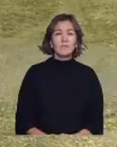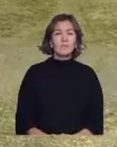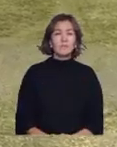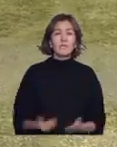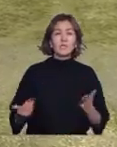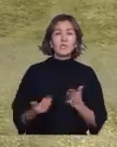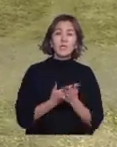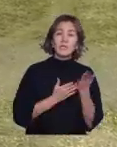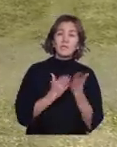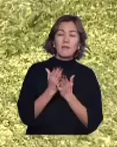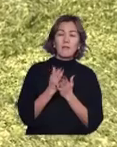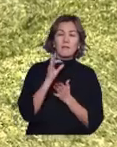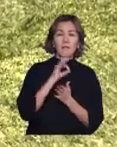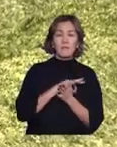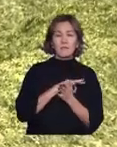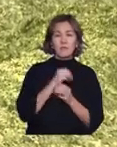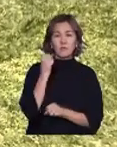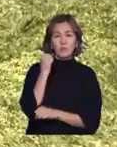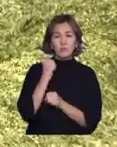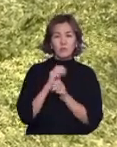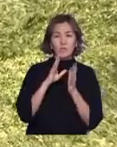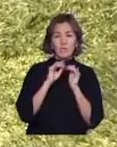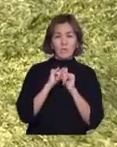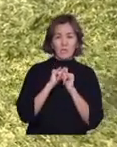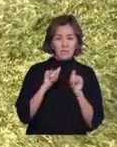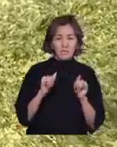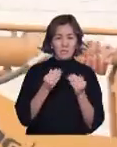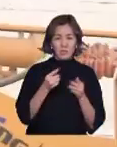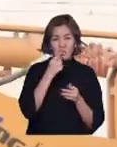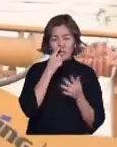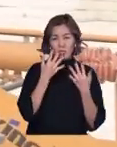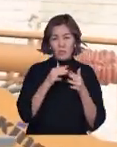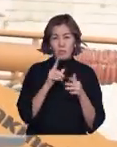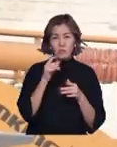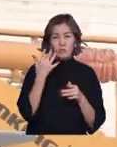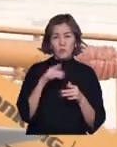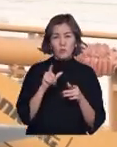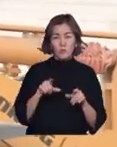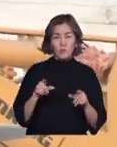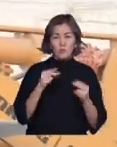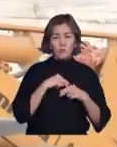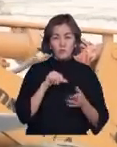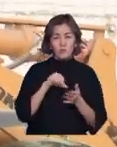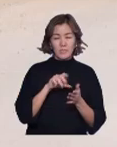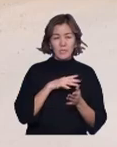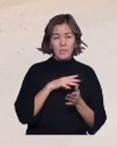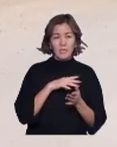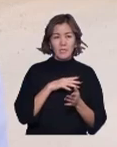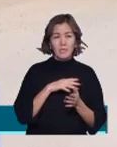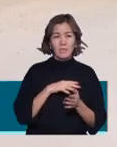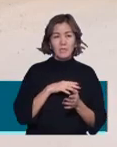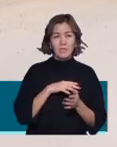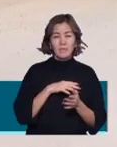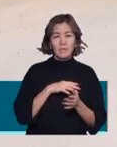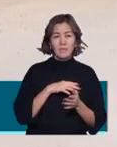игерген шаруашылықтағылар бірте-бірте жұмысшылар санын арттырды. Қазір жақын ауылдарда тұратын 150 адам серіктестікке келіп еңбек етеді. Тоқталы